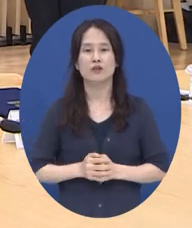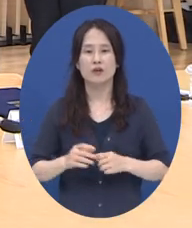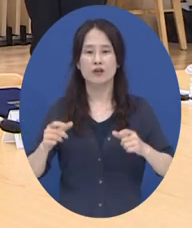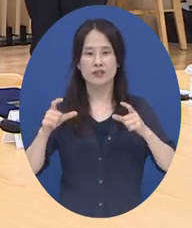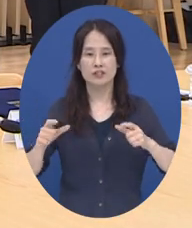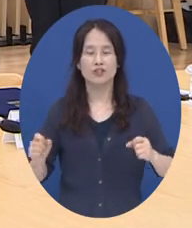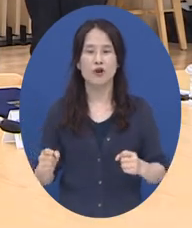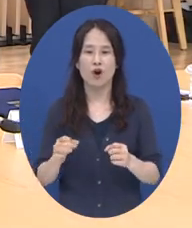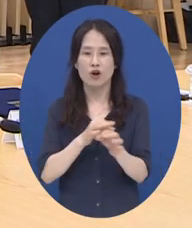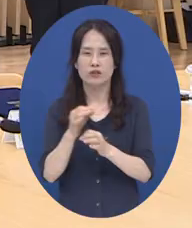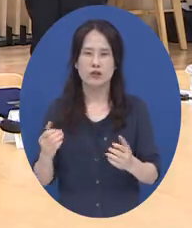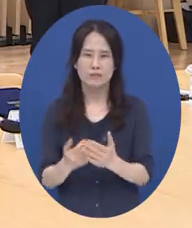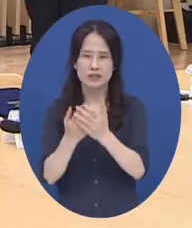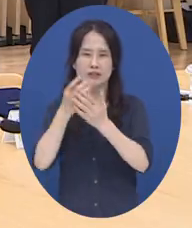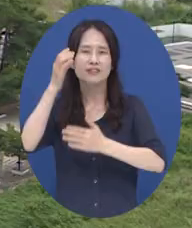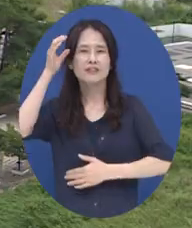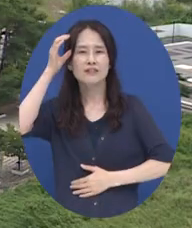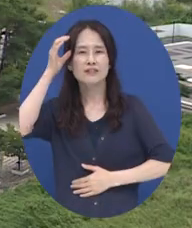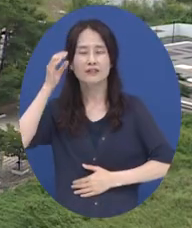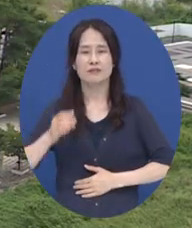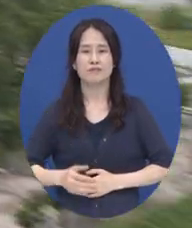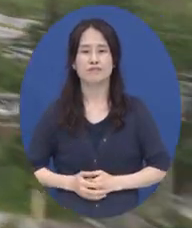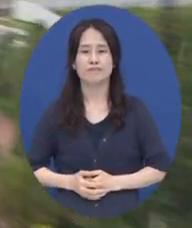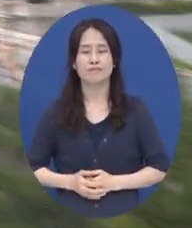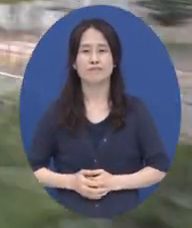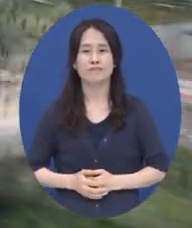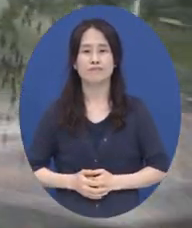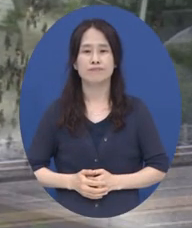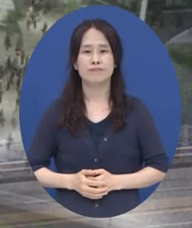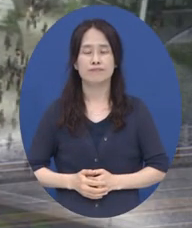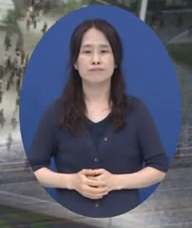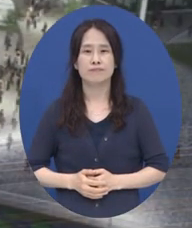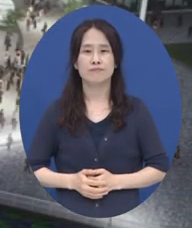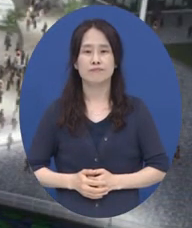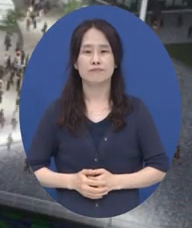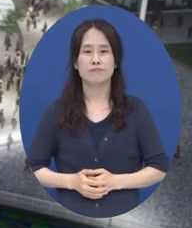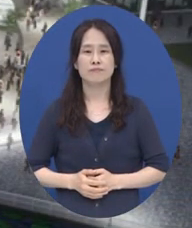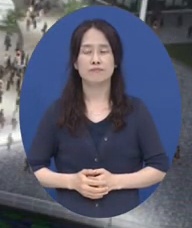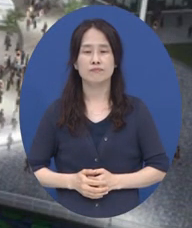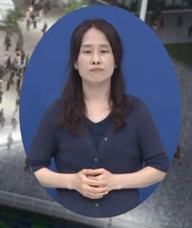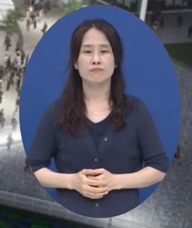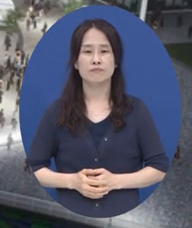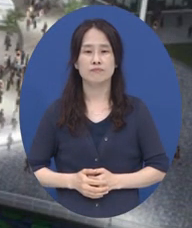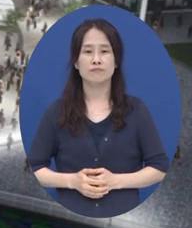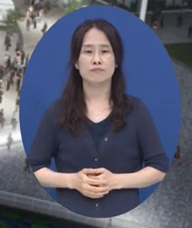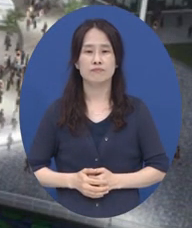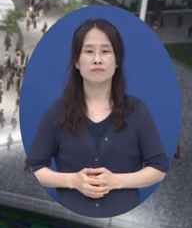발전을 이끌어갈 것으로 기대하고 있습니다. 경기 CCTV 최창순입니다.